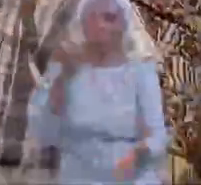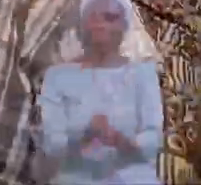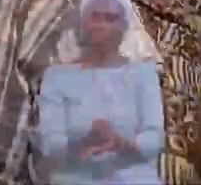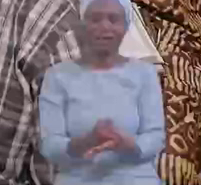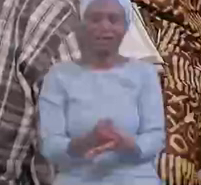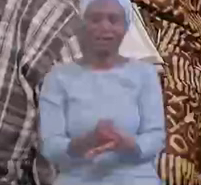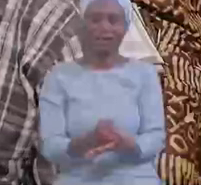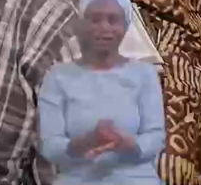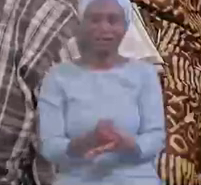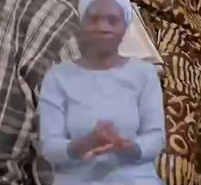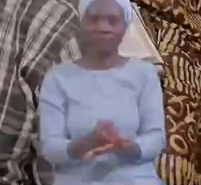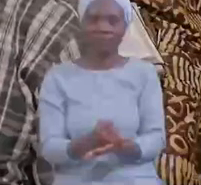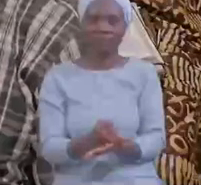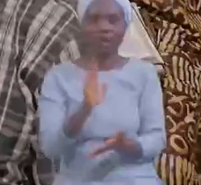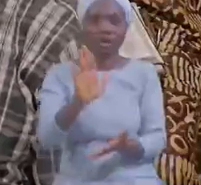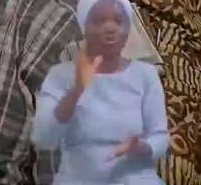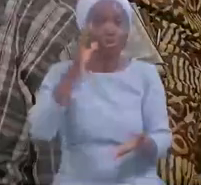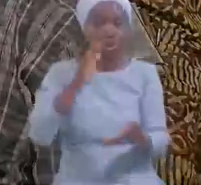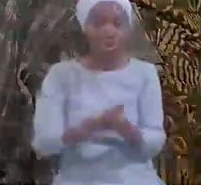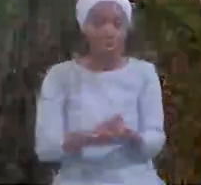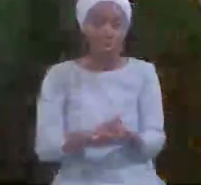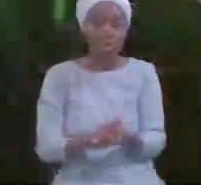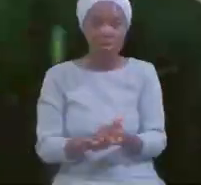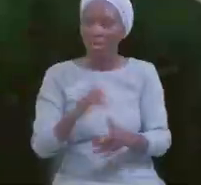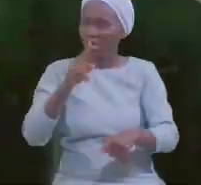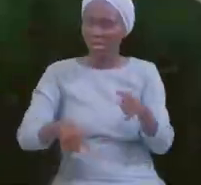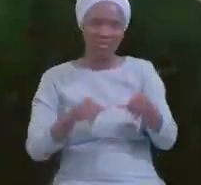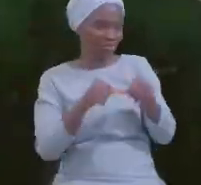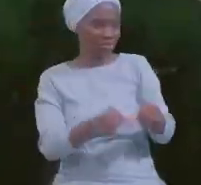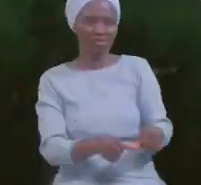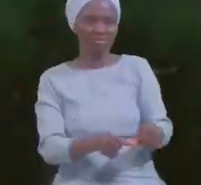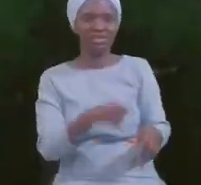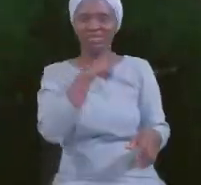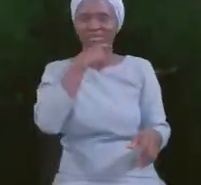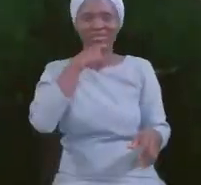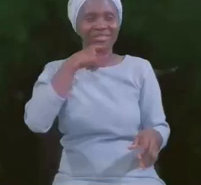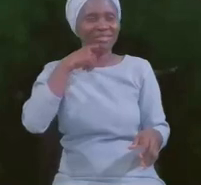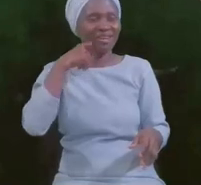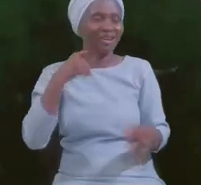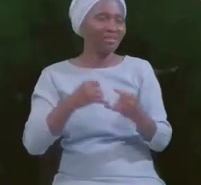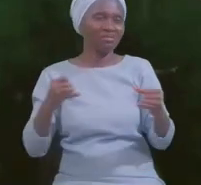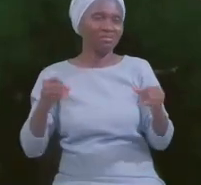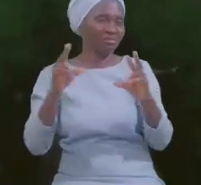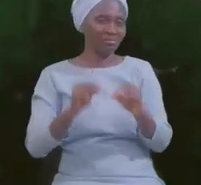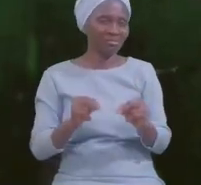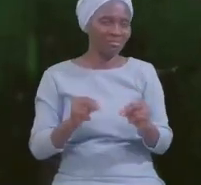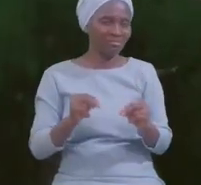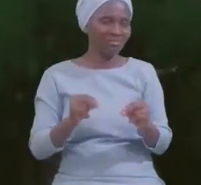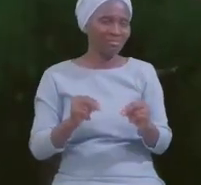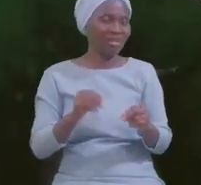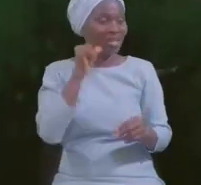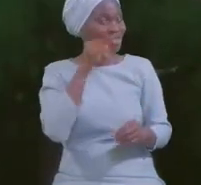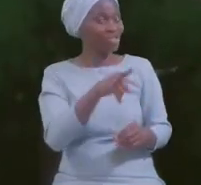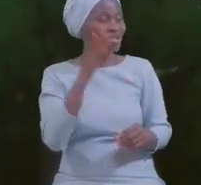Votre femme ne va pas demeurer une branche sèche. Elle sera